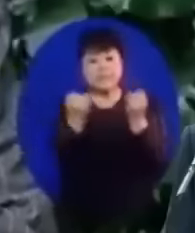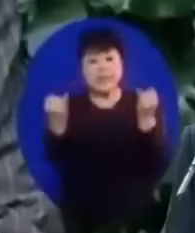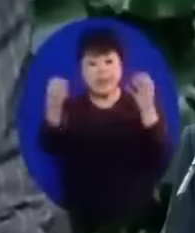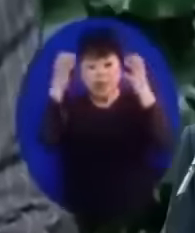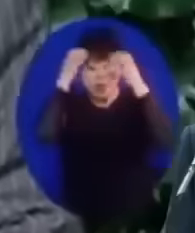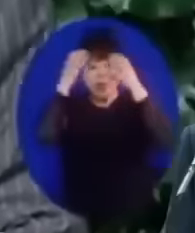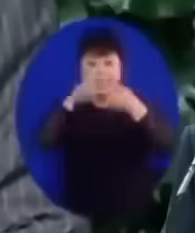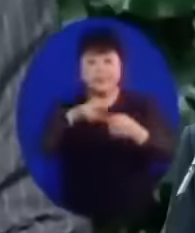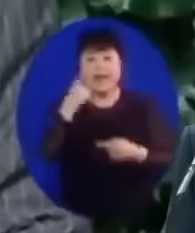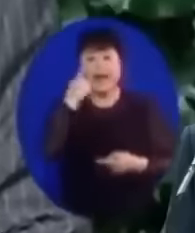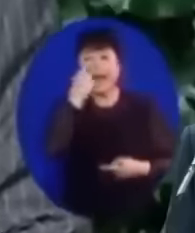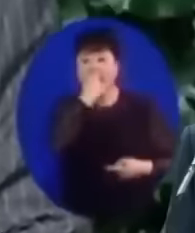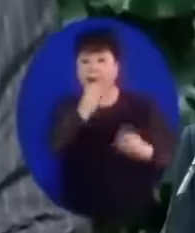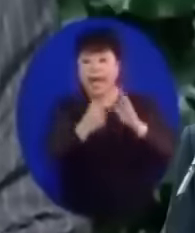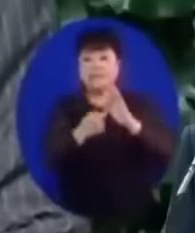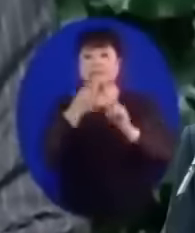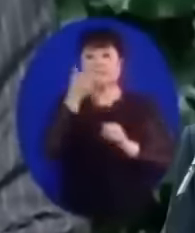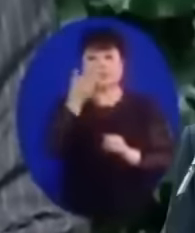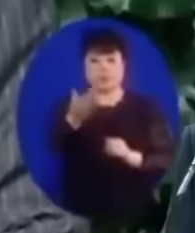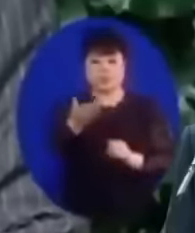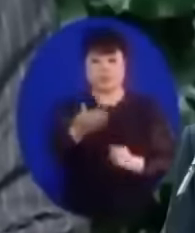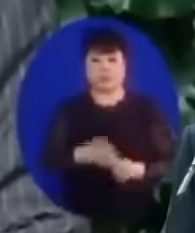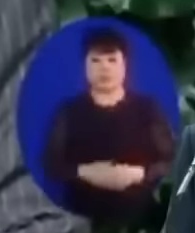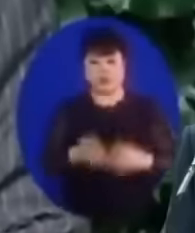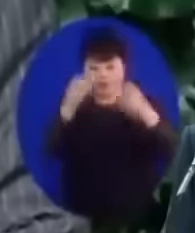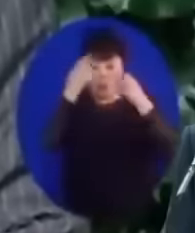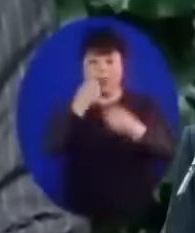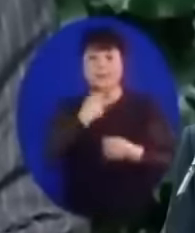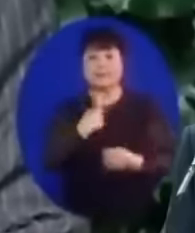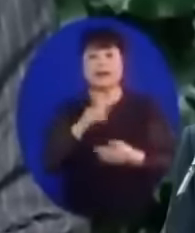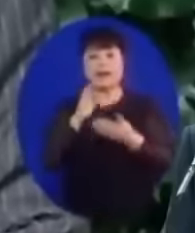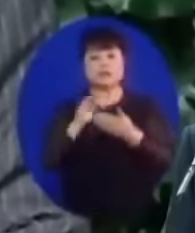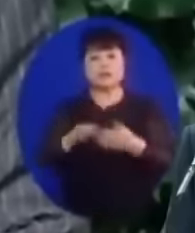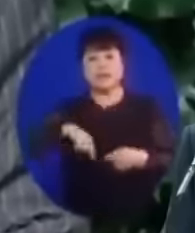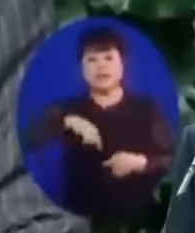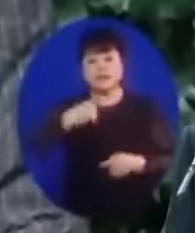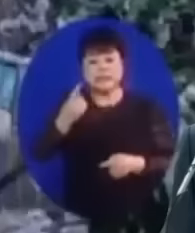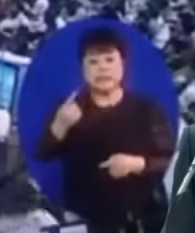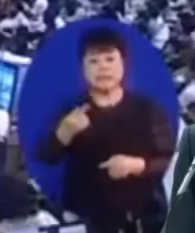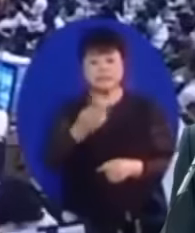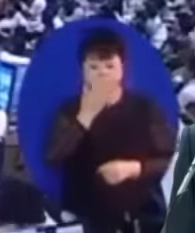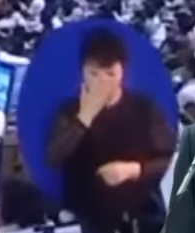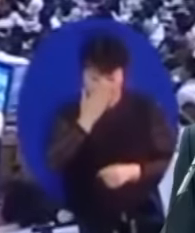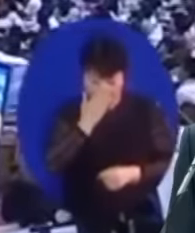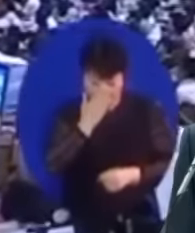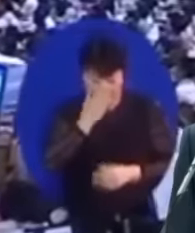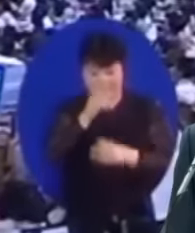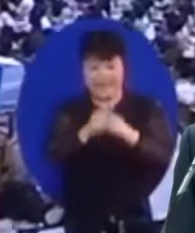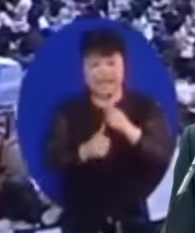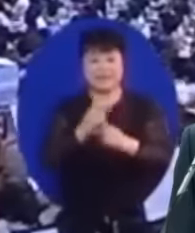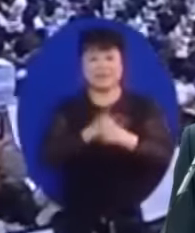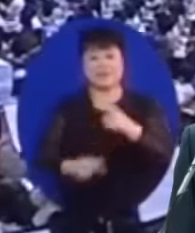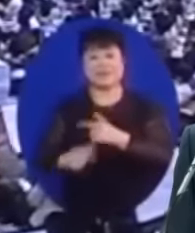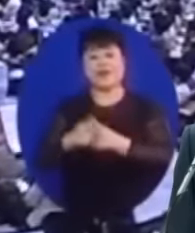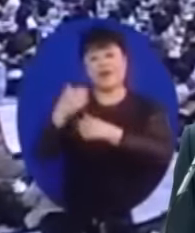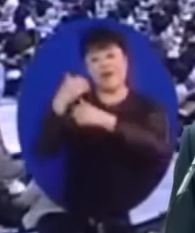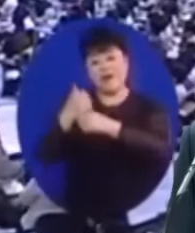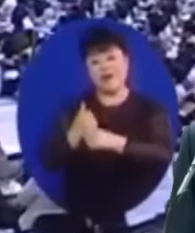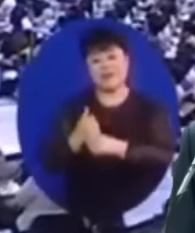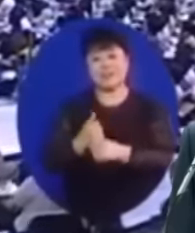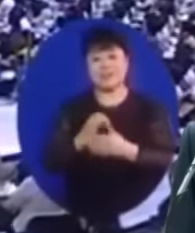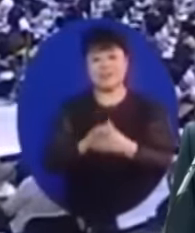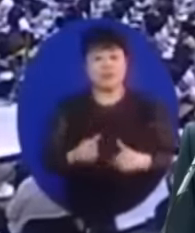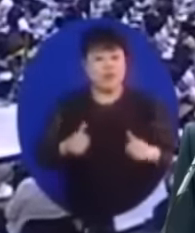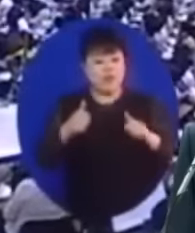고난에 대한 간증을 제게 해 주었습니다. 그는 그가 고난당한 후그 자신이 더욱 겸손해지고 하나님을 더 의지하며 기도